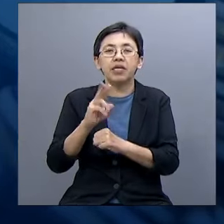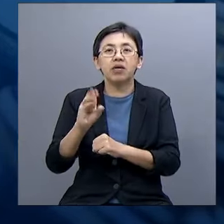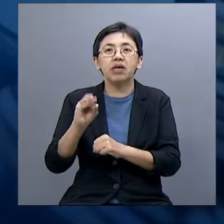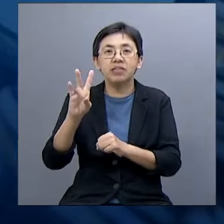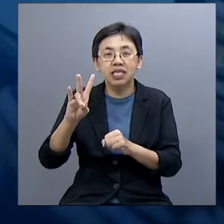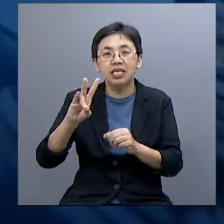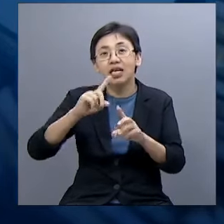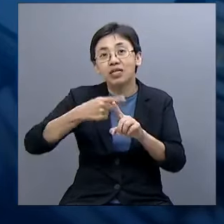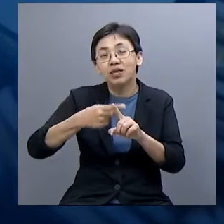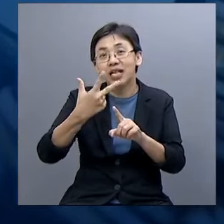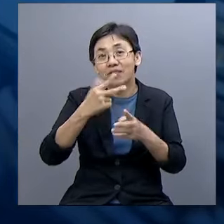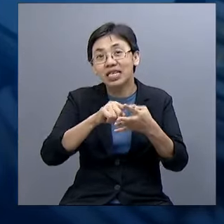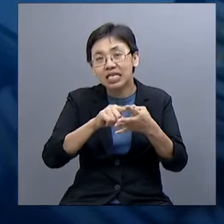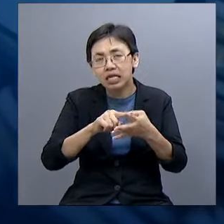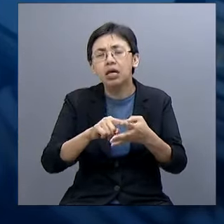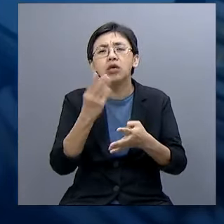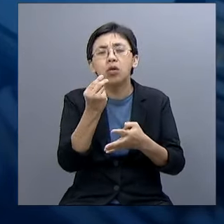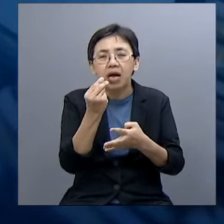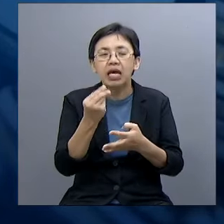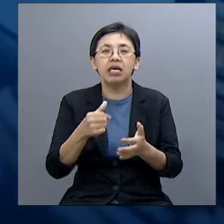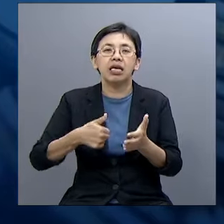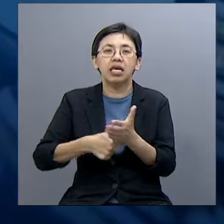ละ 4.13ค่ะ